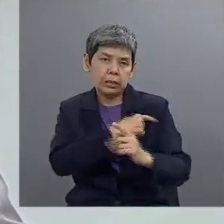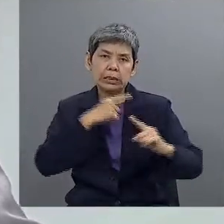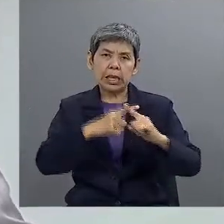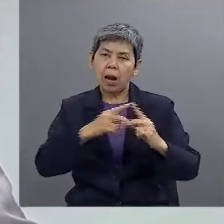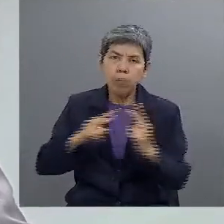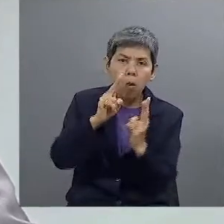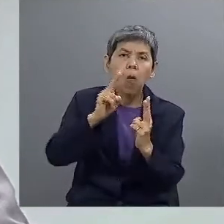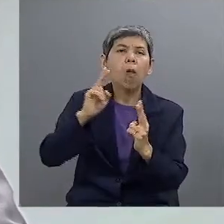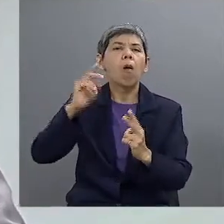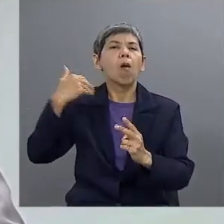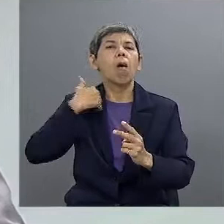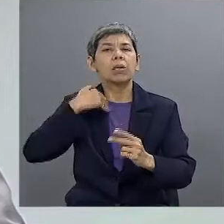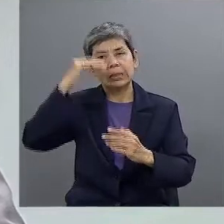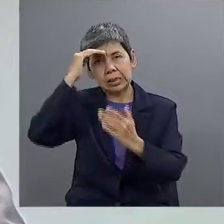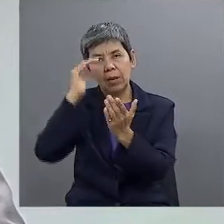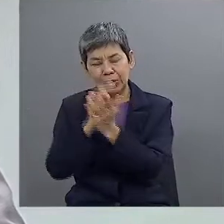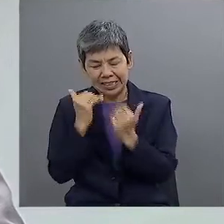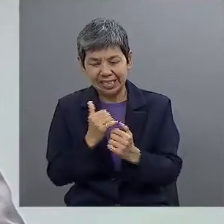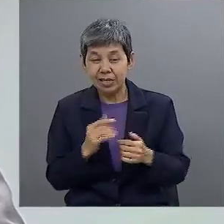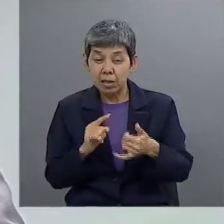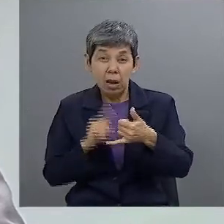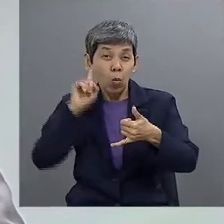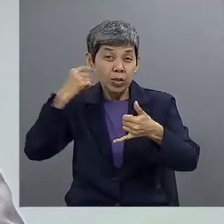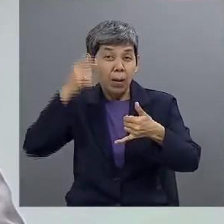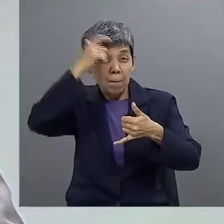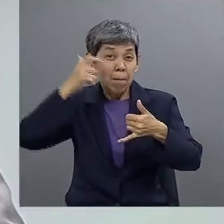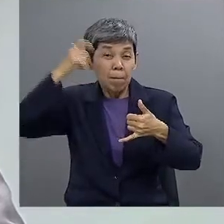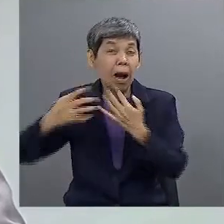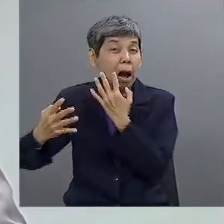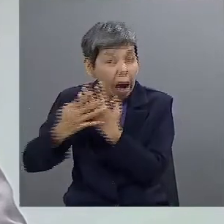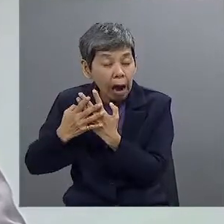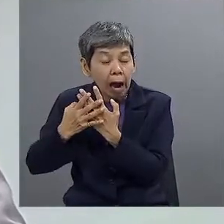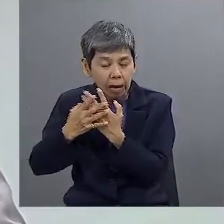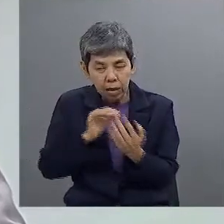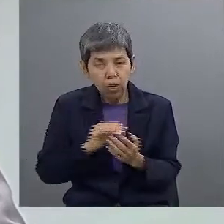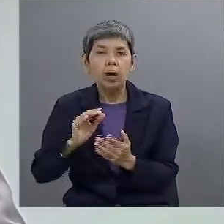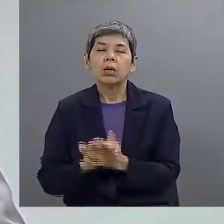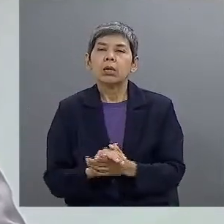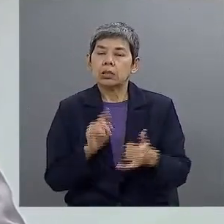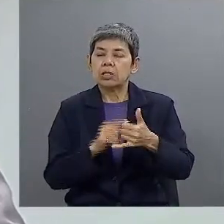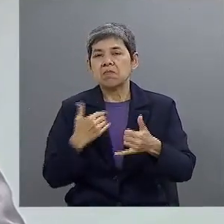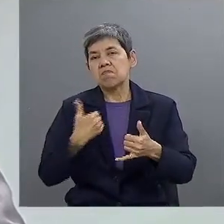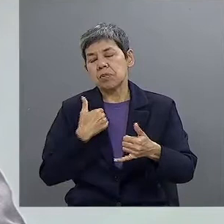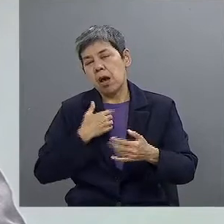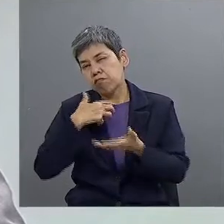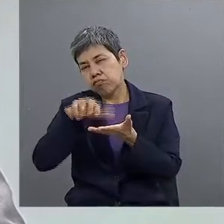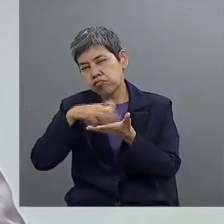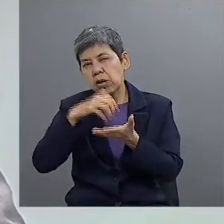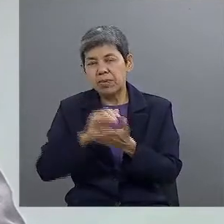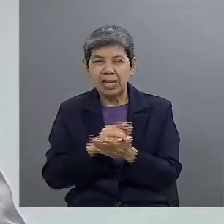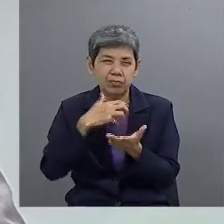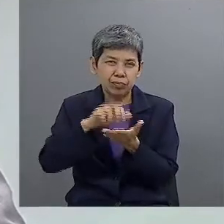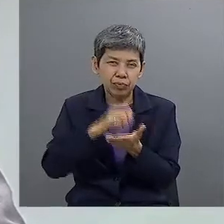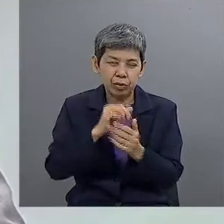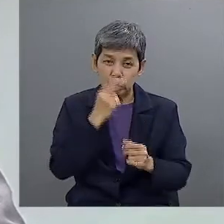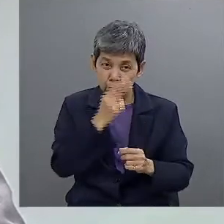ภ.บ่อผุดแม้ว่าผู้เสียหายนะครับจะเป็นผู้ต้องโทษรอส่งตัวกลับประเทศพร้อมกับมีการเปิดเผยว่ารายงานเหตุการณ์ที่เกิดขึ้นไป